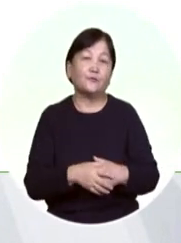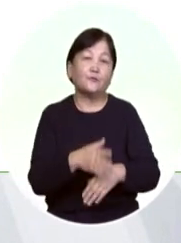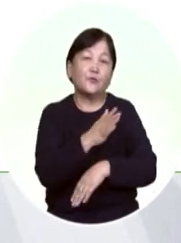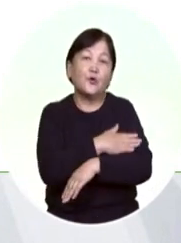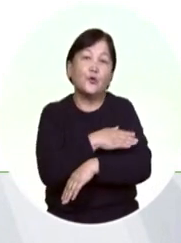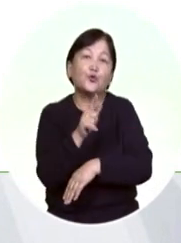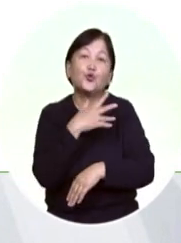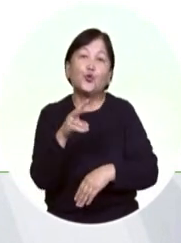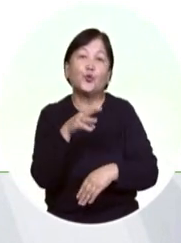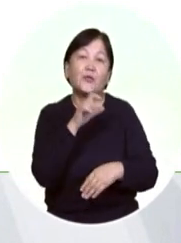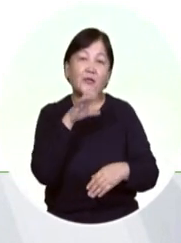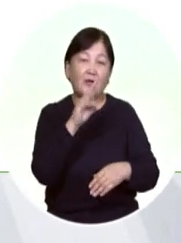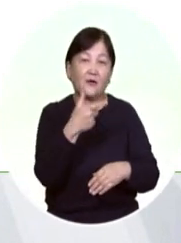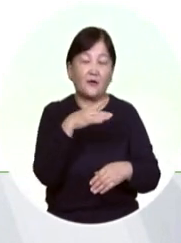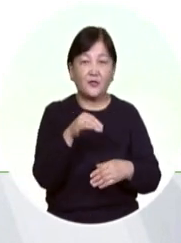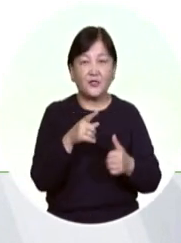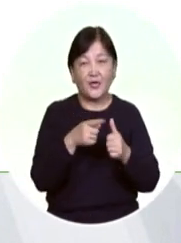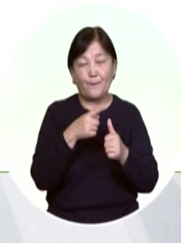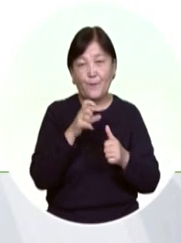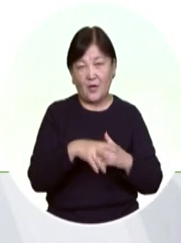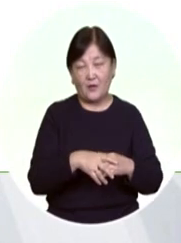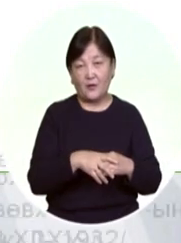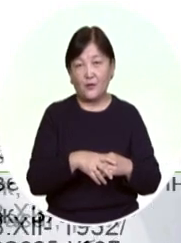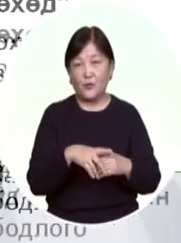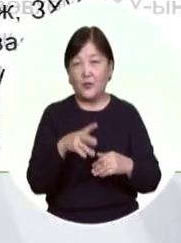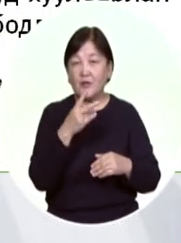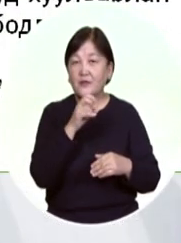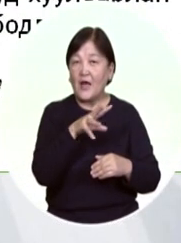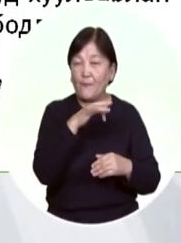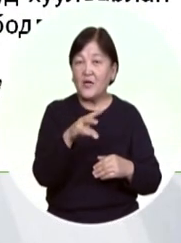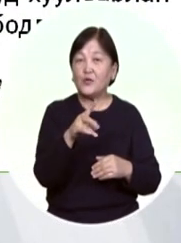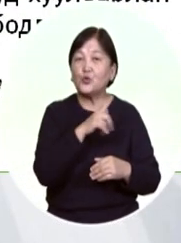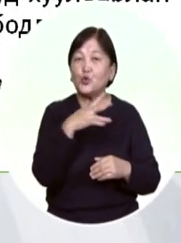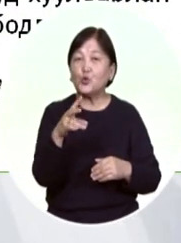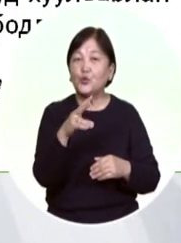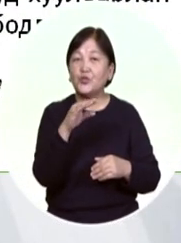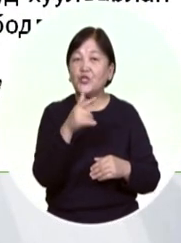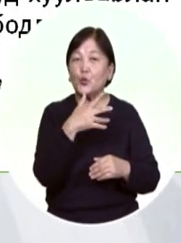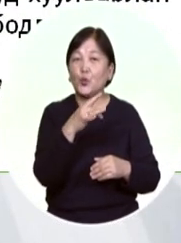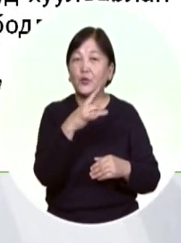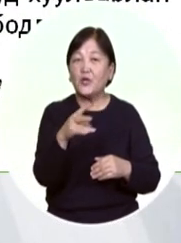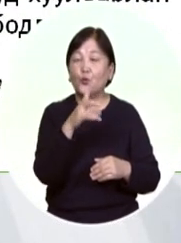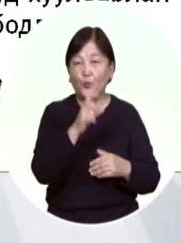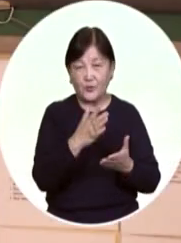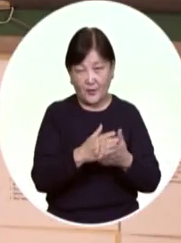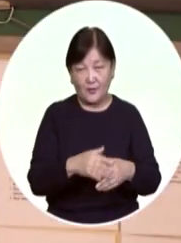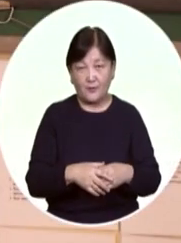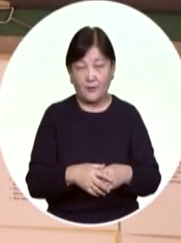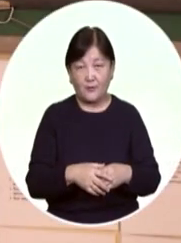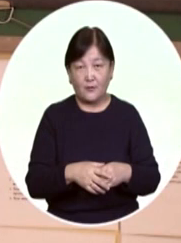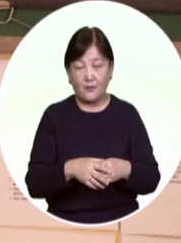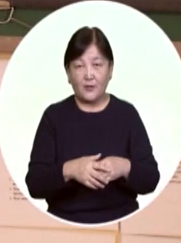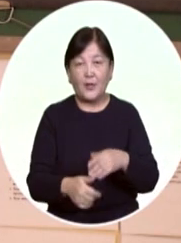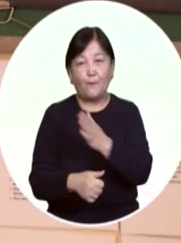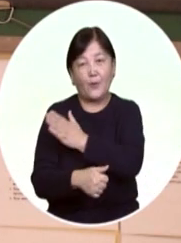нь зүүнтэн гэж хэм би. Намын зүүн жигүүрийн хин. За, ямар хүмүүс байж вэ? За, энэ дээр багш нийгмийн ойлголтыг бас